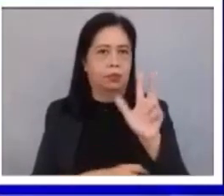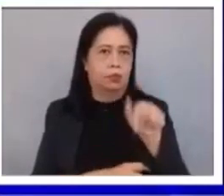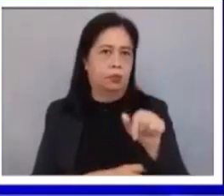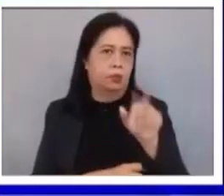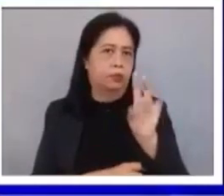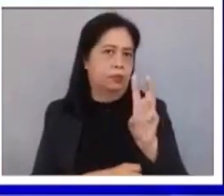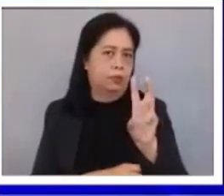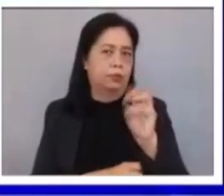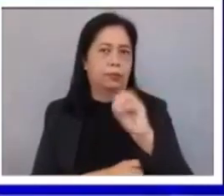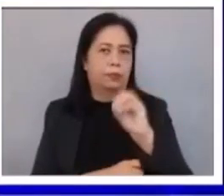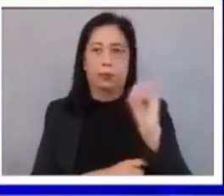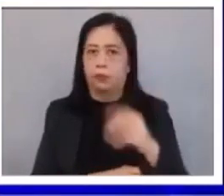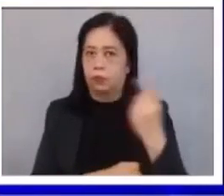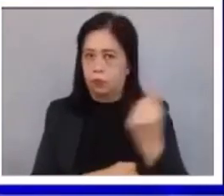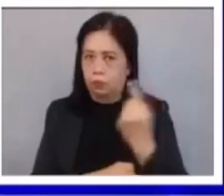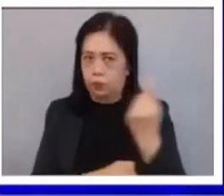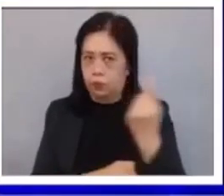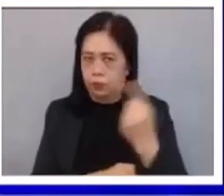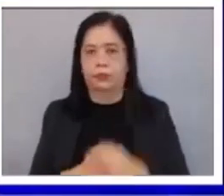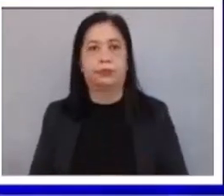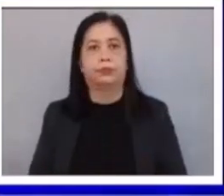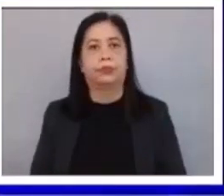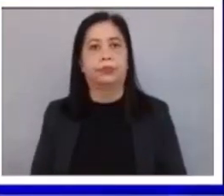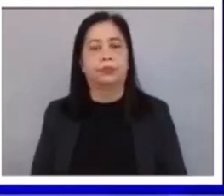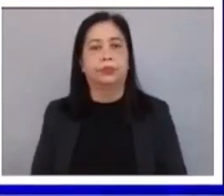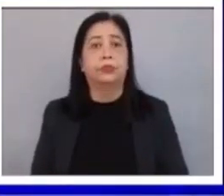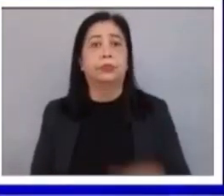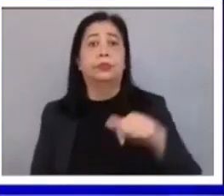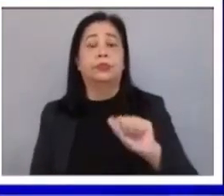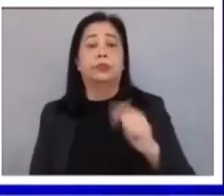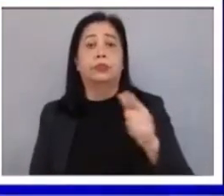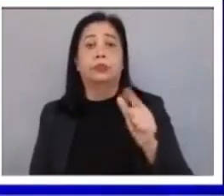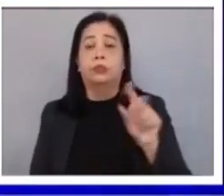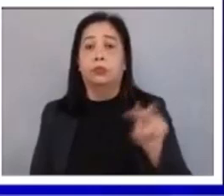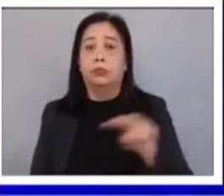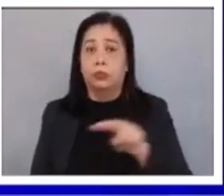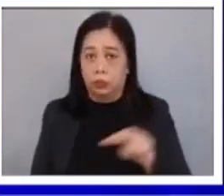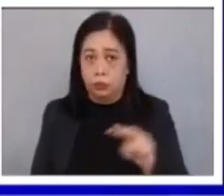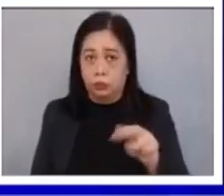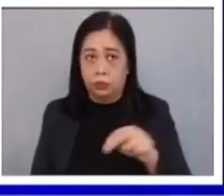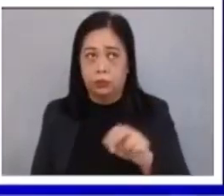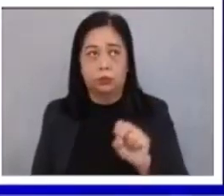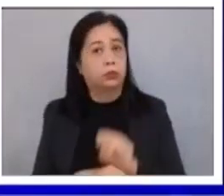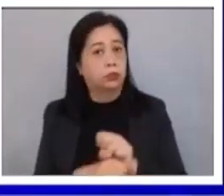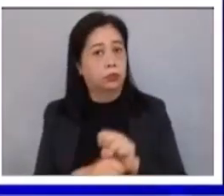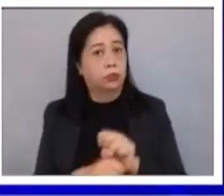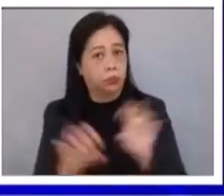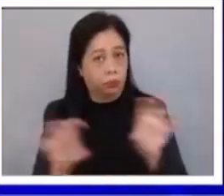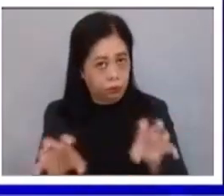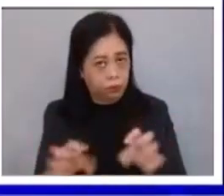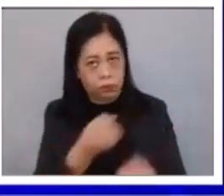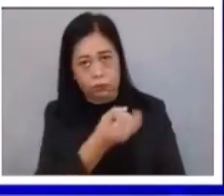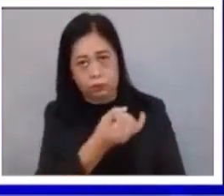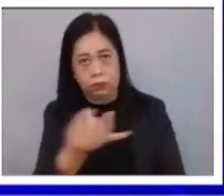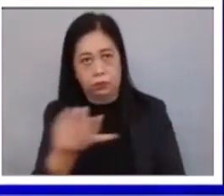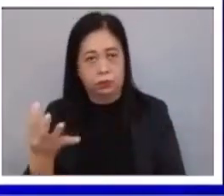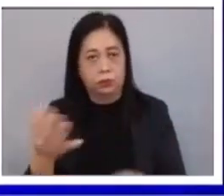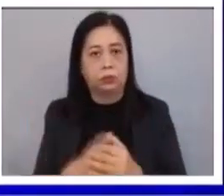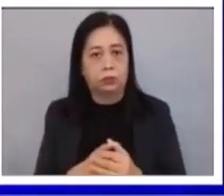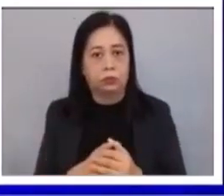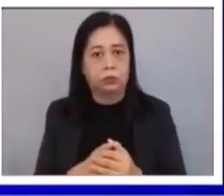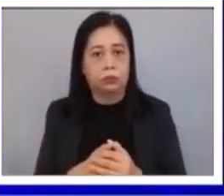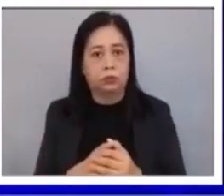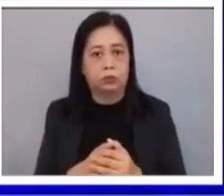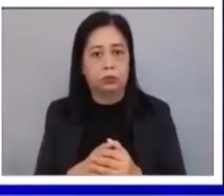63.6% lamang. Nitong Agosto 2022, ang employed persons o bilang ng mga may trabaho o negosyo